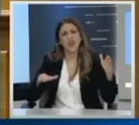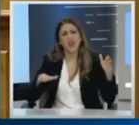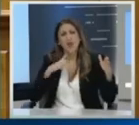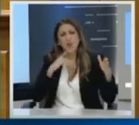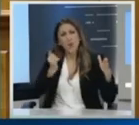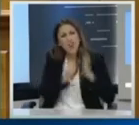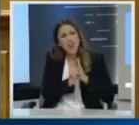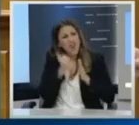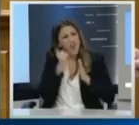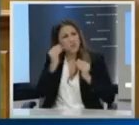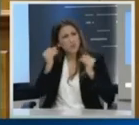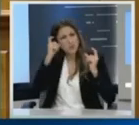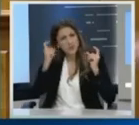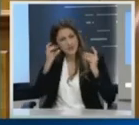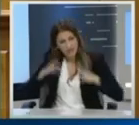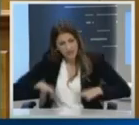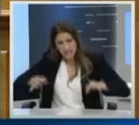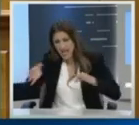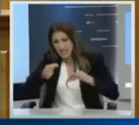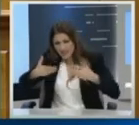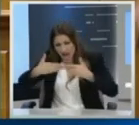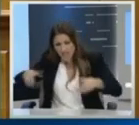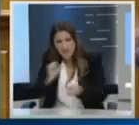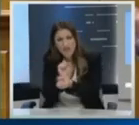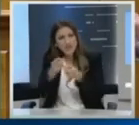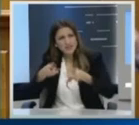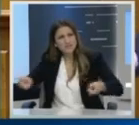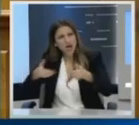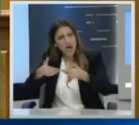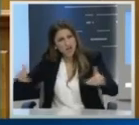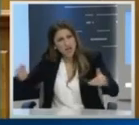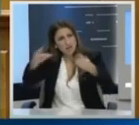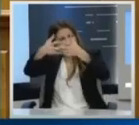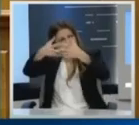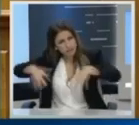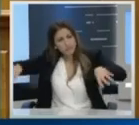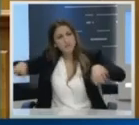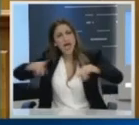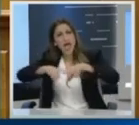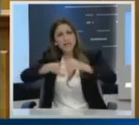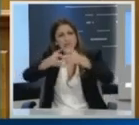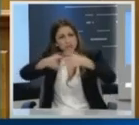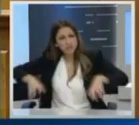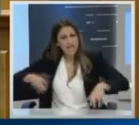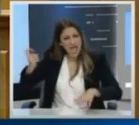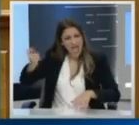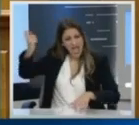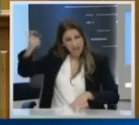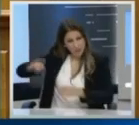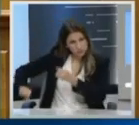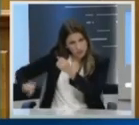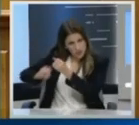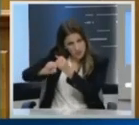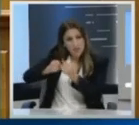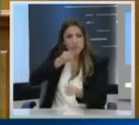που πιστεύει, ήταν όταν άνοιξαν τα ξερονήσια και οι φυλακές και χωρίστηκαν και διχάστηκαν οι Έλληνες σε